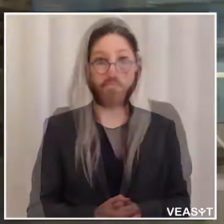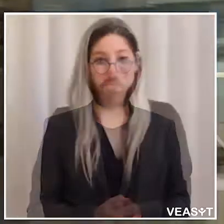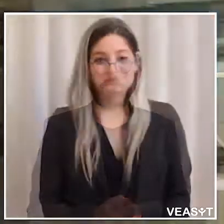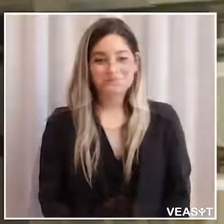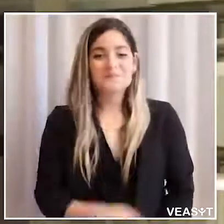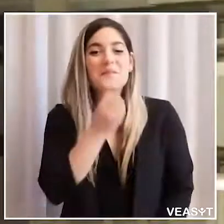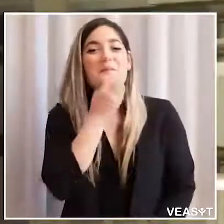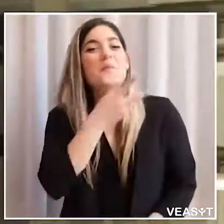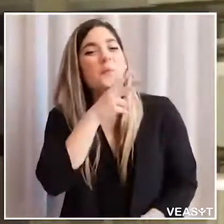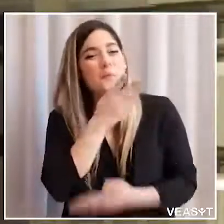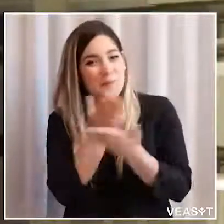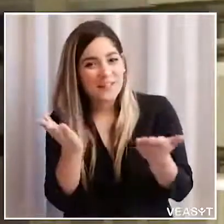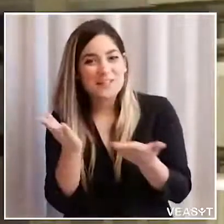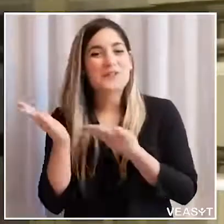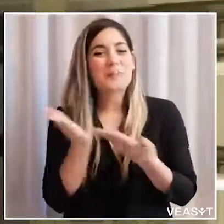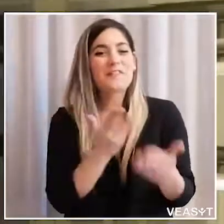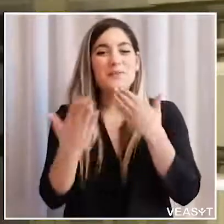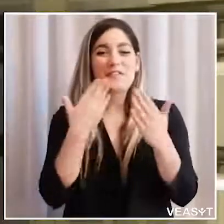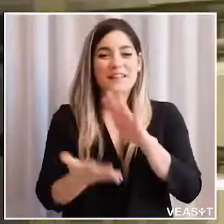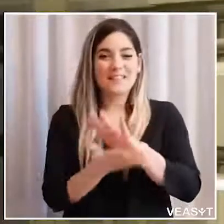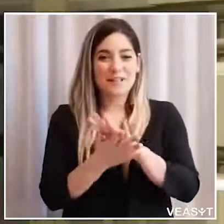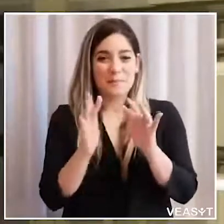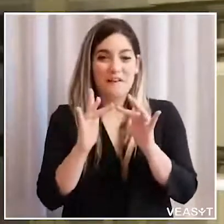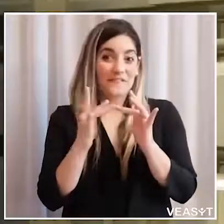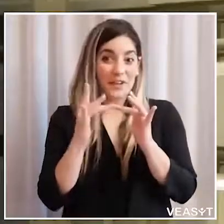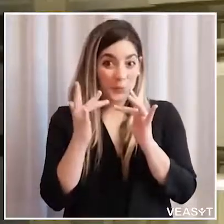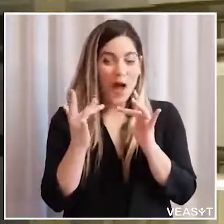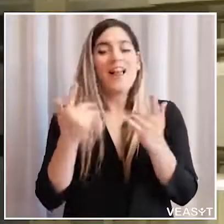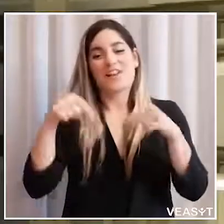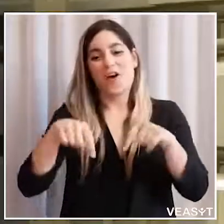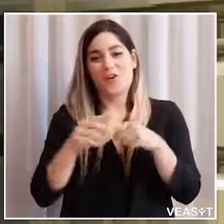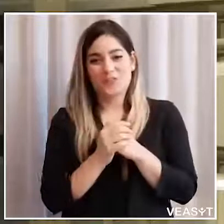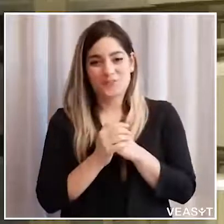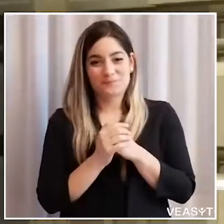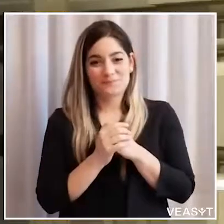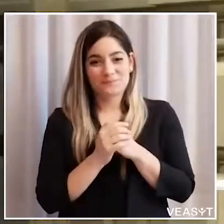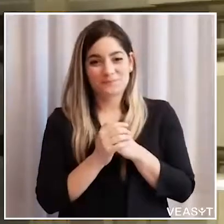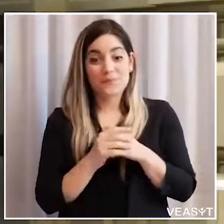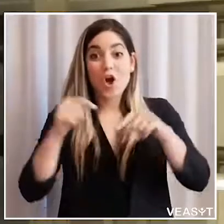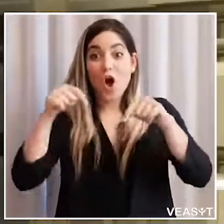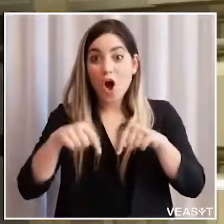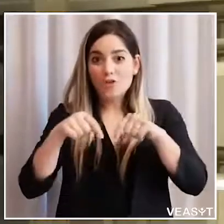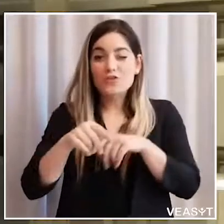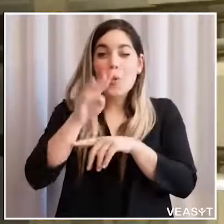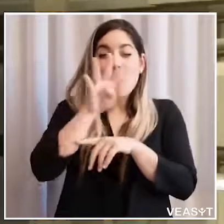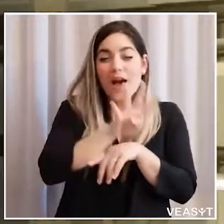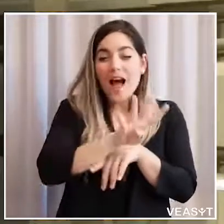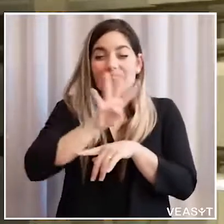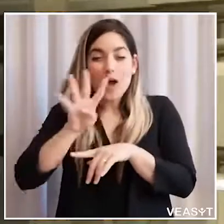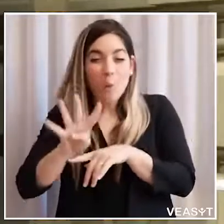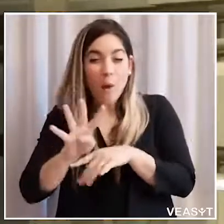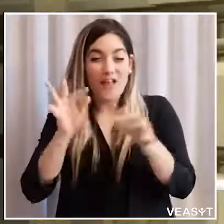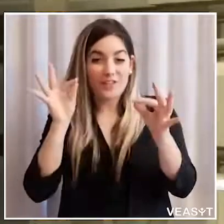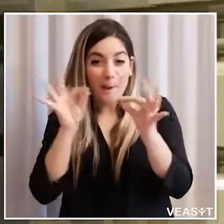si allora buon pomeriggio e benvenuti alla conferenza stampa virtuale di oggi quello di oggi al quarantaquattresimo